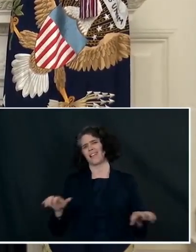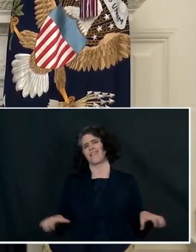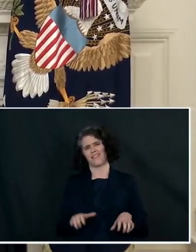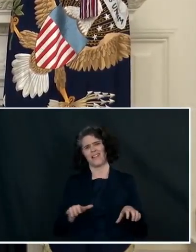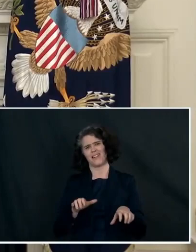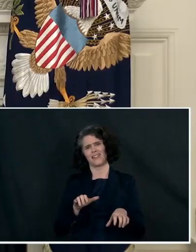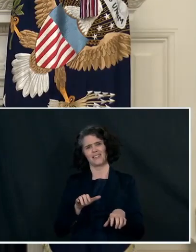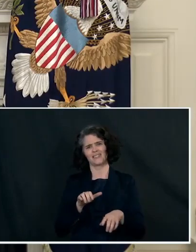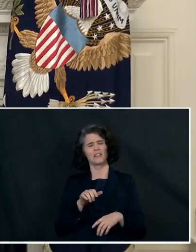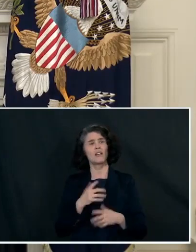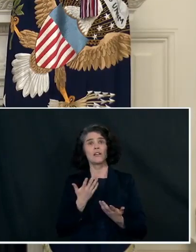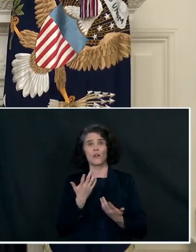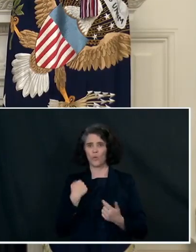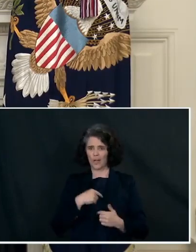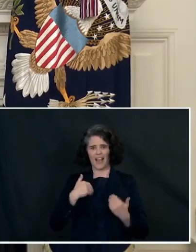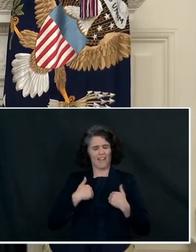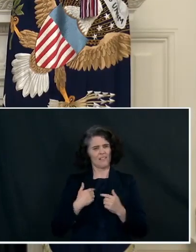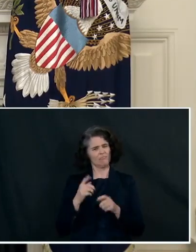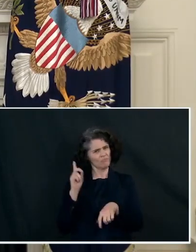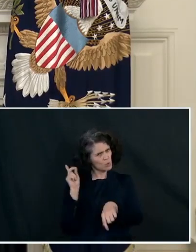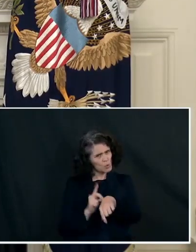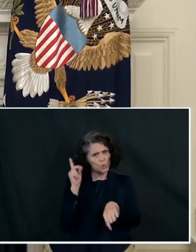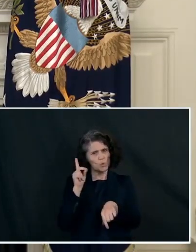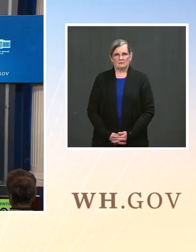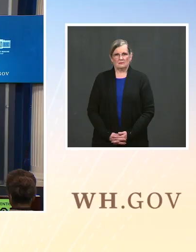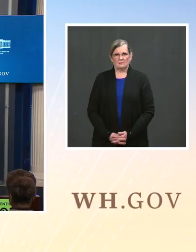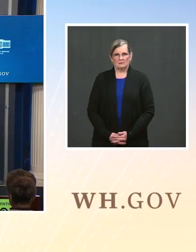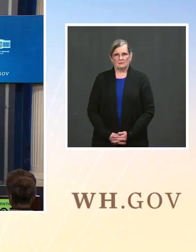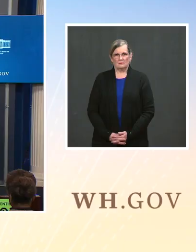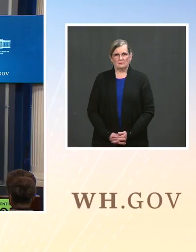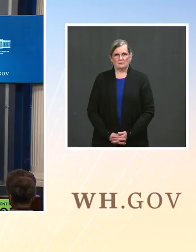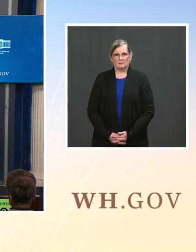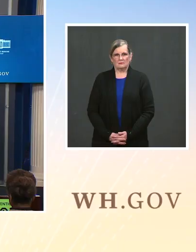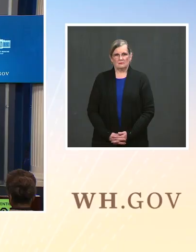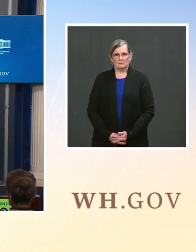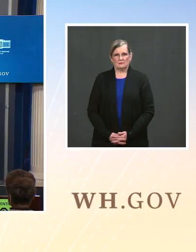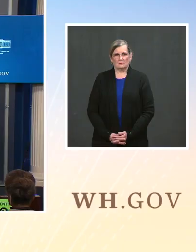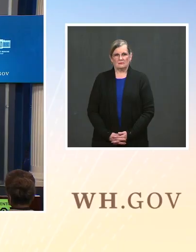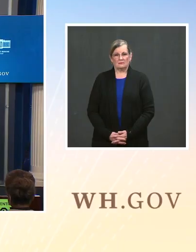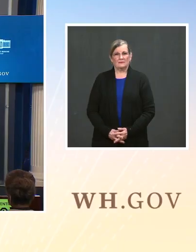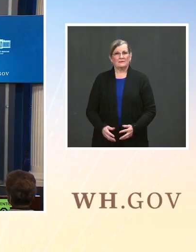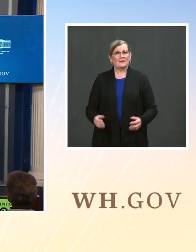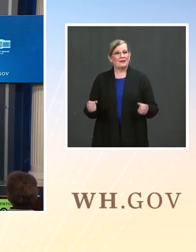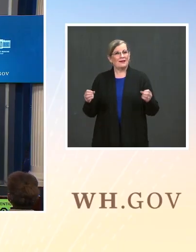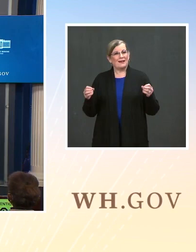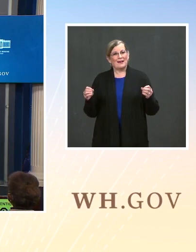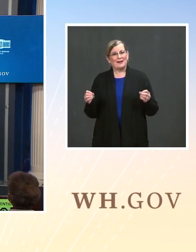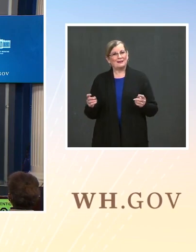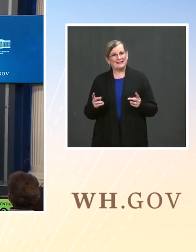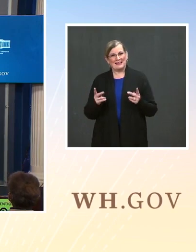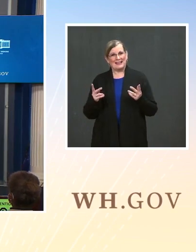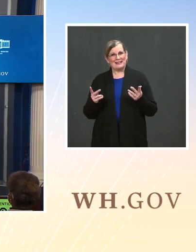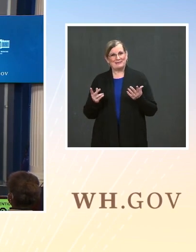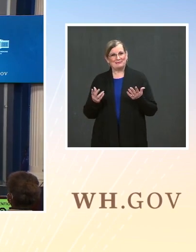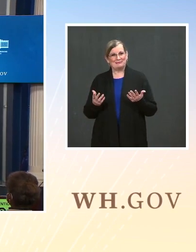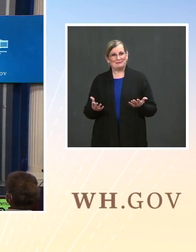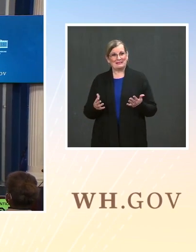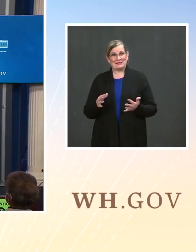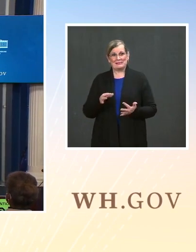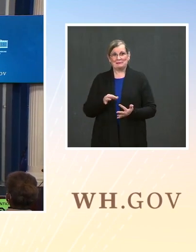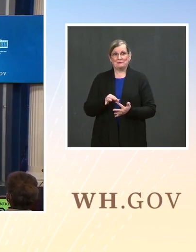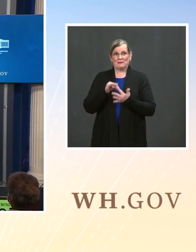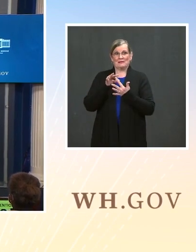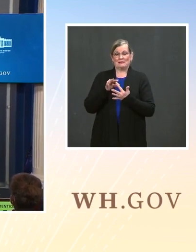kadar kalmanın tarifinden başka bir şey olmayacak dedi sözü Afganistan işgalinin